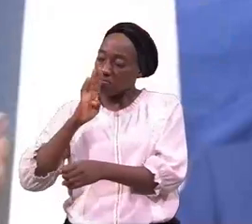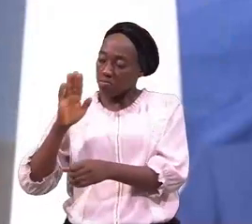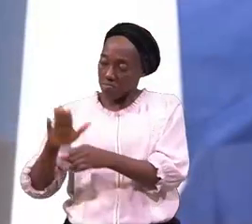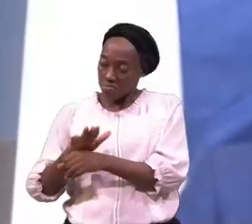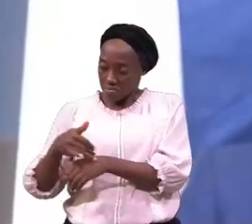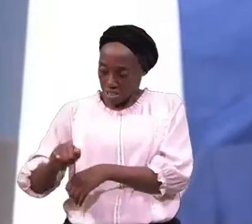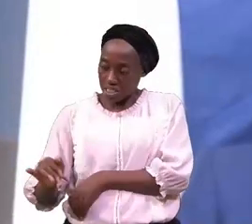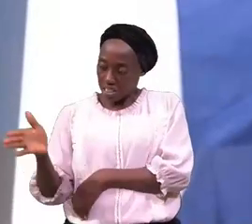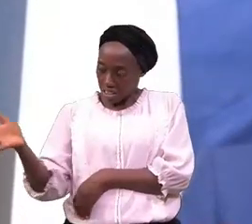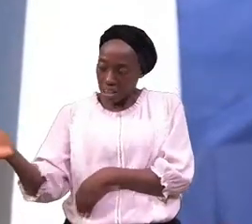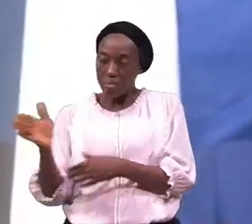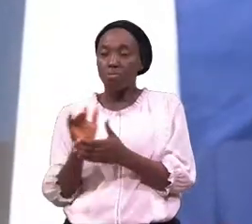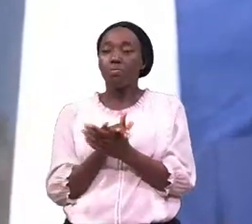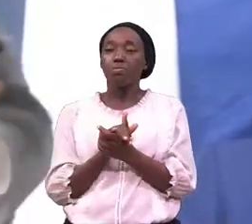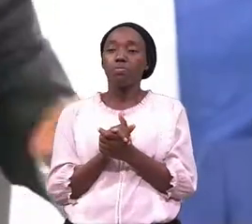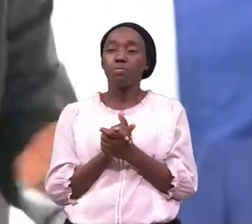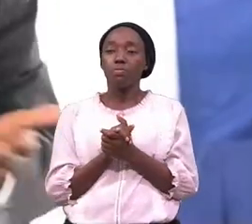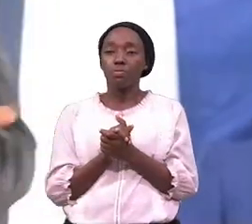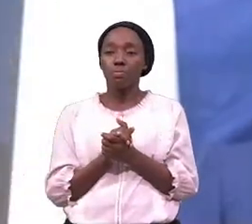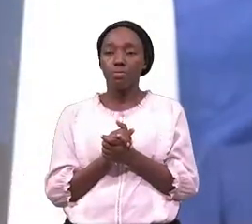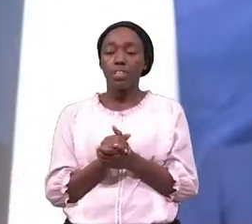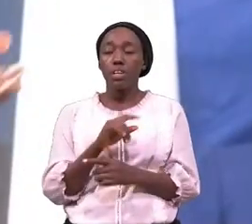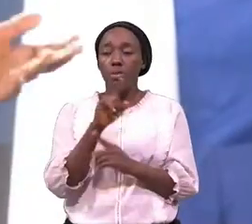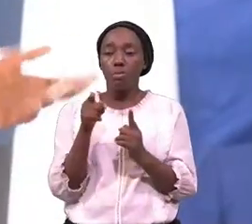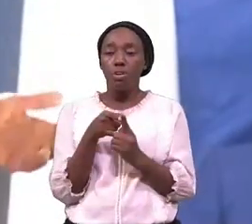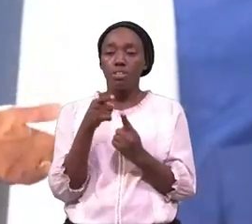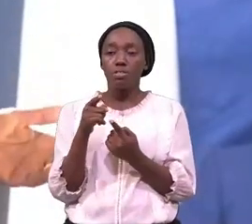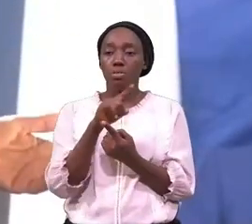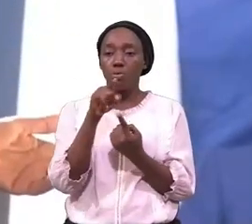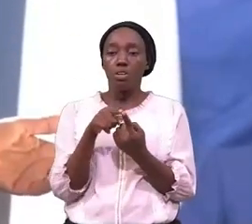et cette bouteille est toujours remplie d'eau.